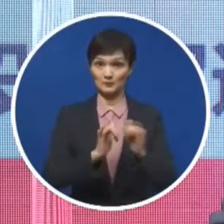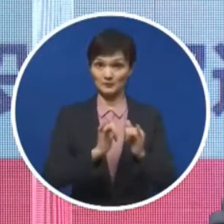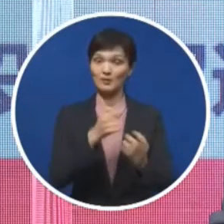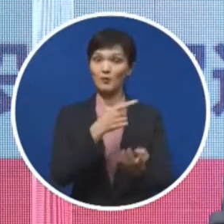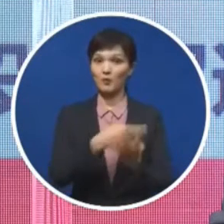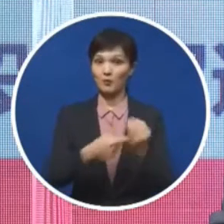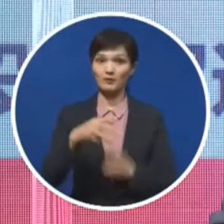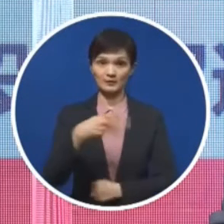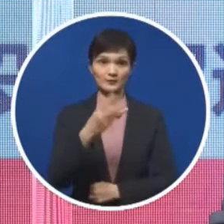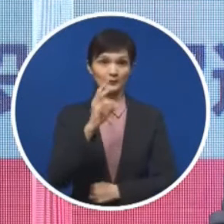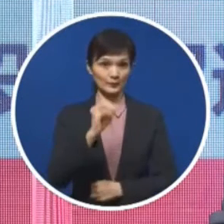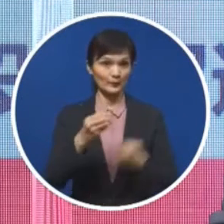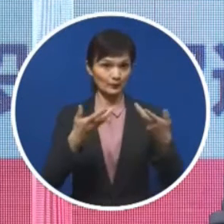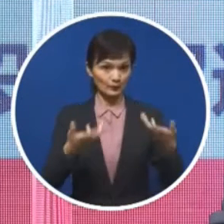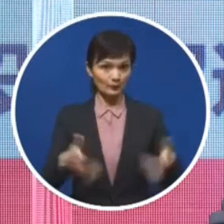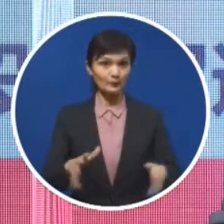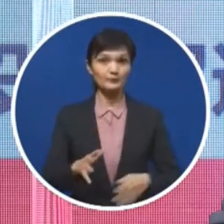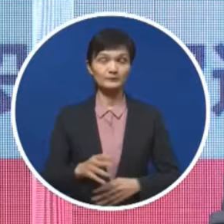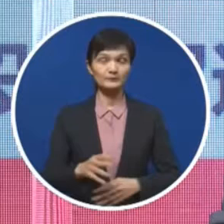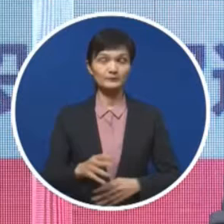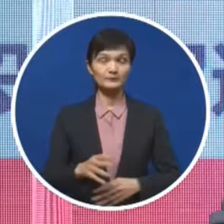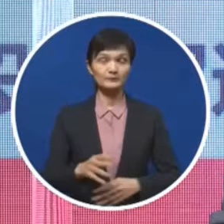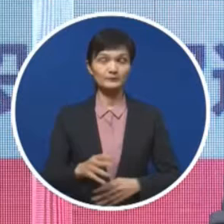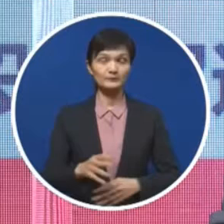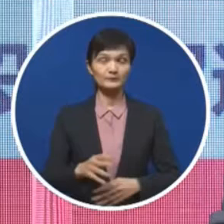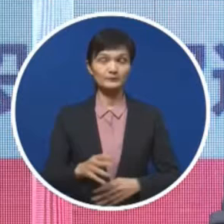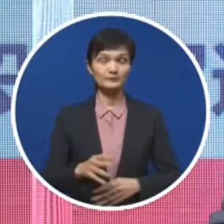了300多万人受惠。